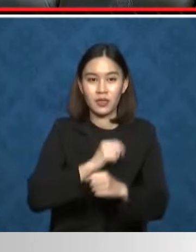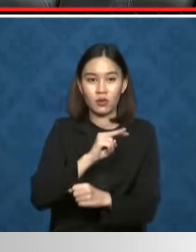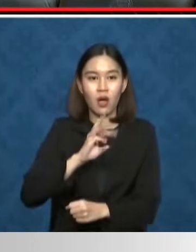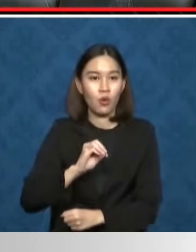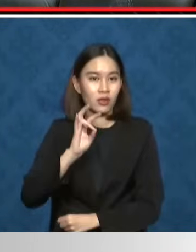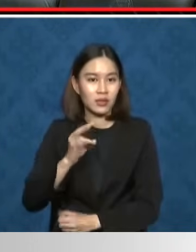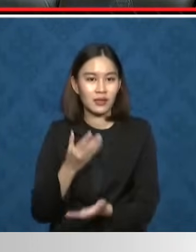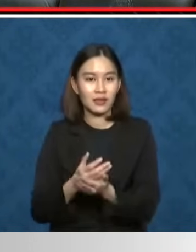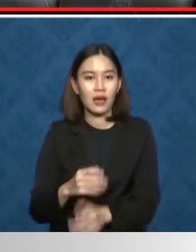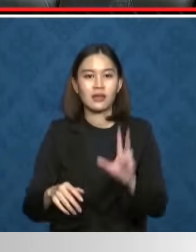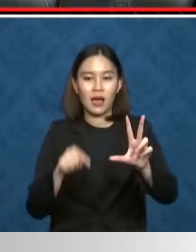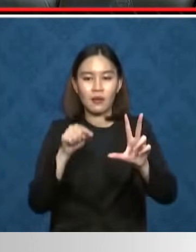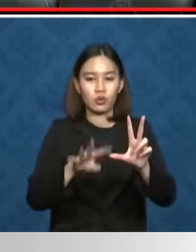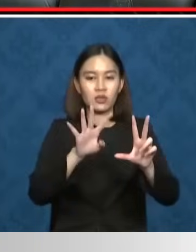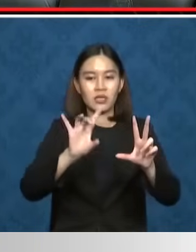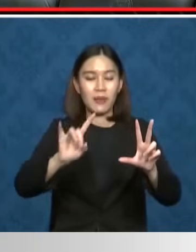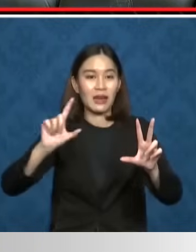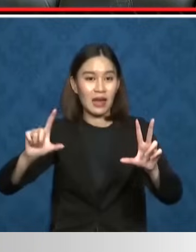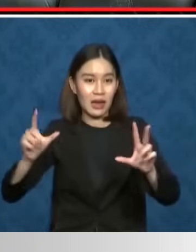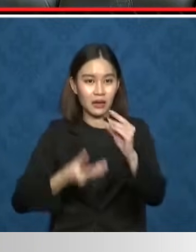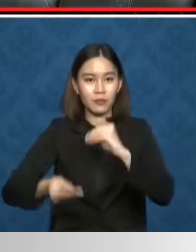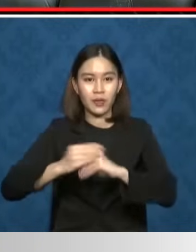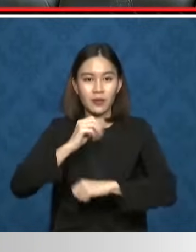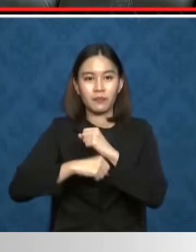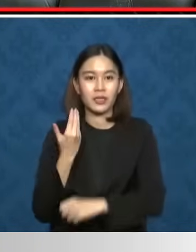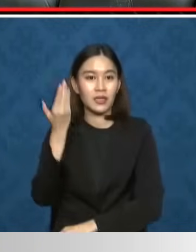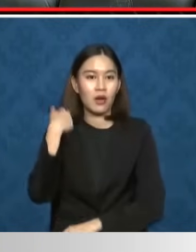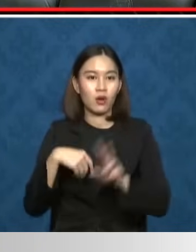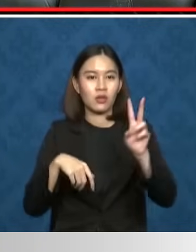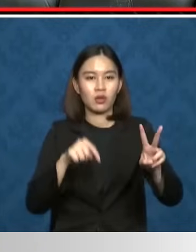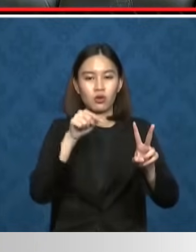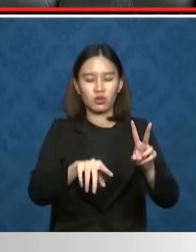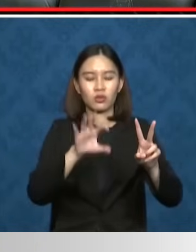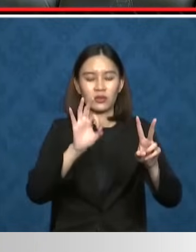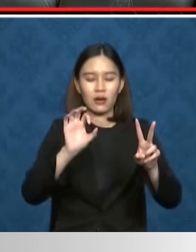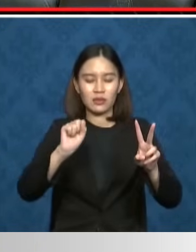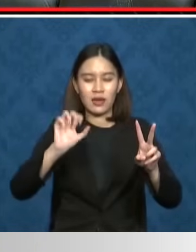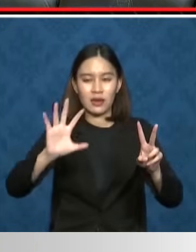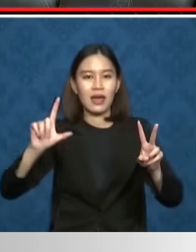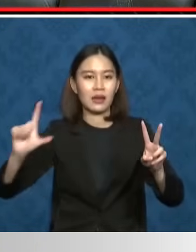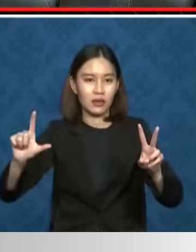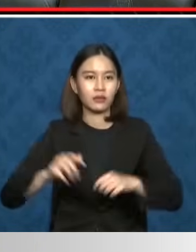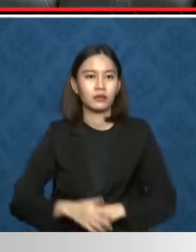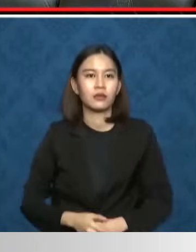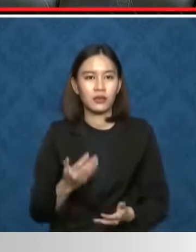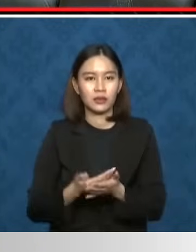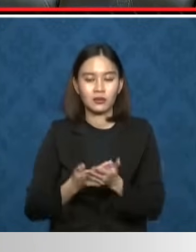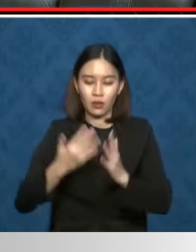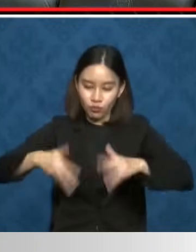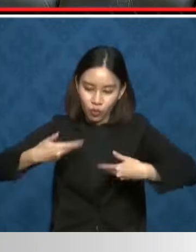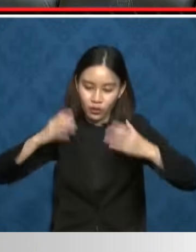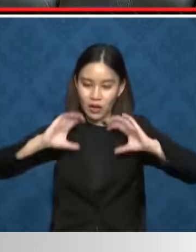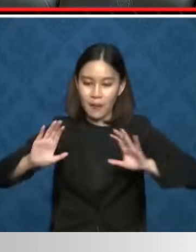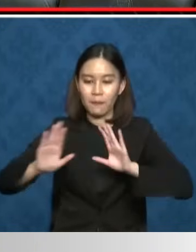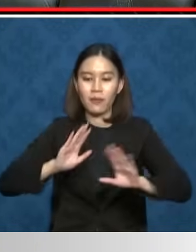มีวงเงิน 3.48 ล้านล้านบาทเพิ่มขึ้นจากปีก่อนหน้า 2.95 แสนล้านบาทขณะรายได้ของรัฐบาลมีการประ